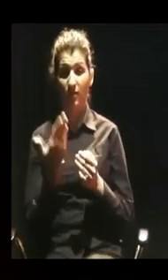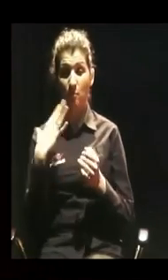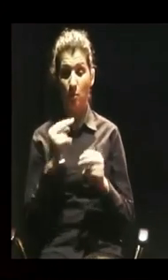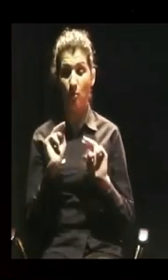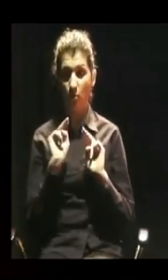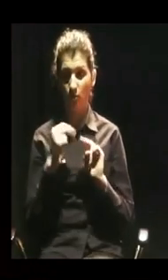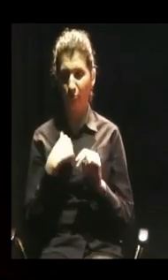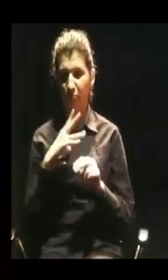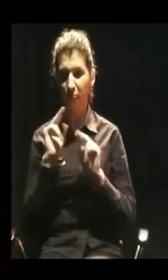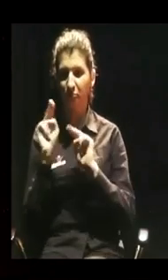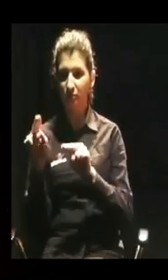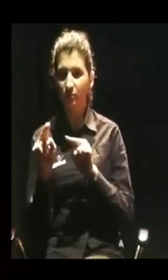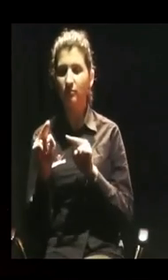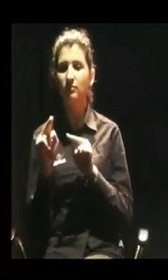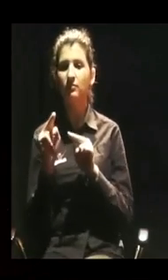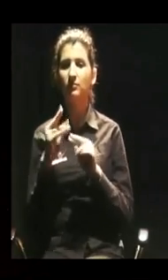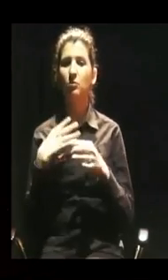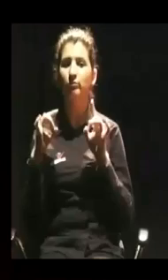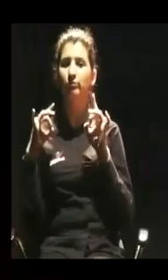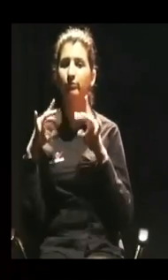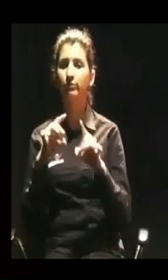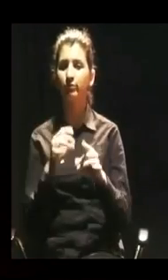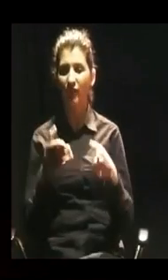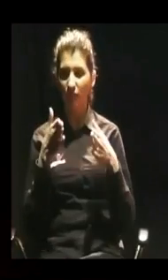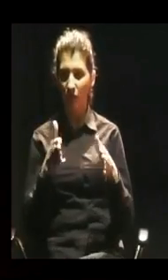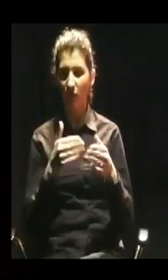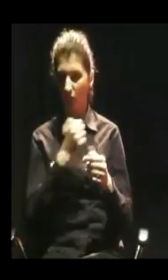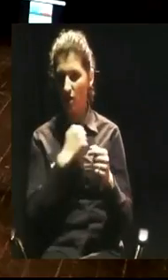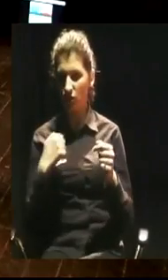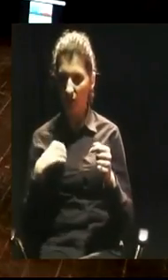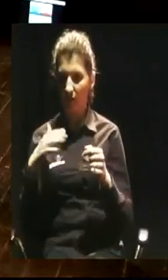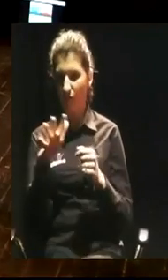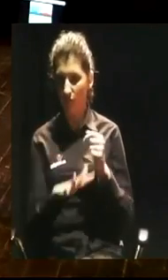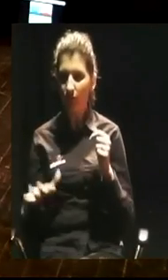udział w biegu ulicznym w Warszawie i